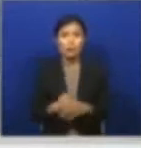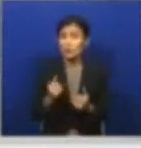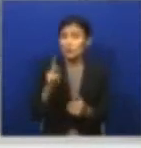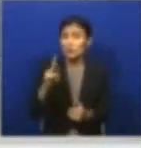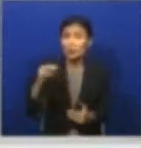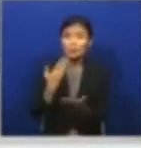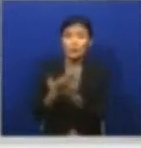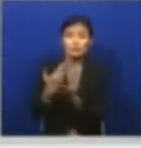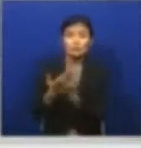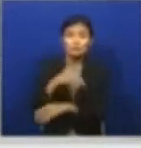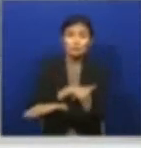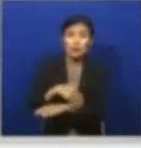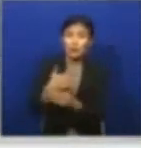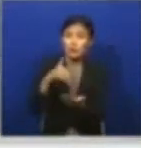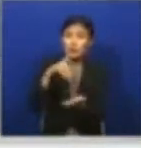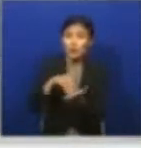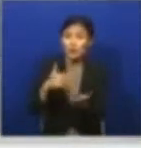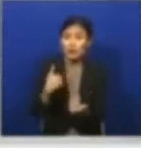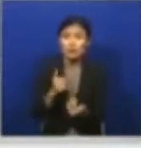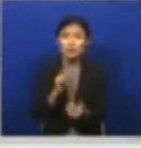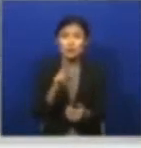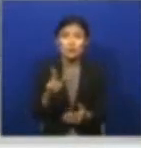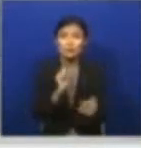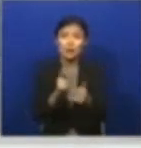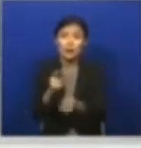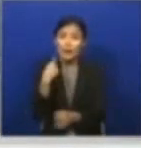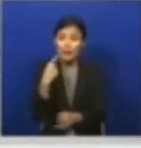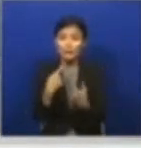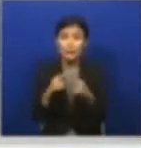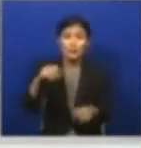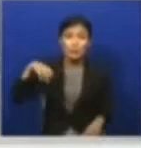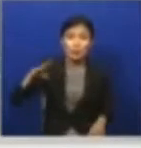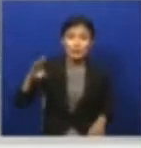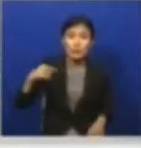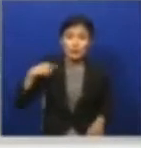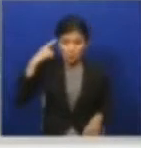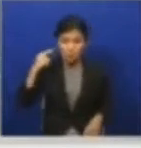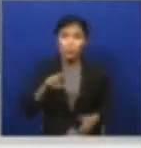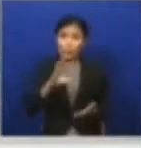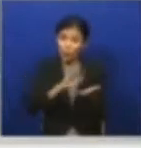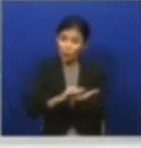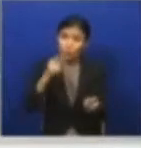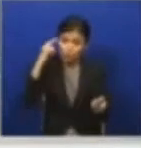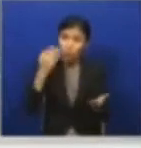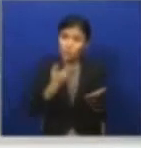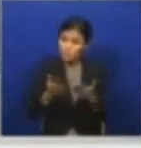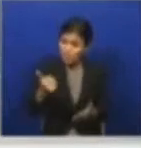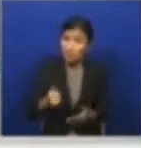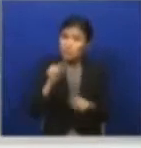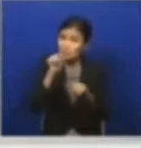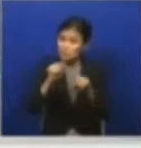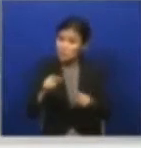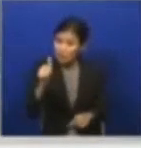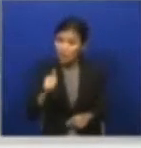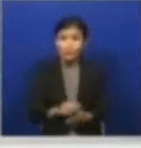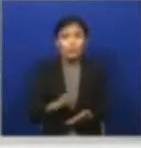กลางขณะนี้ไม่รู้จัดระบบจ้างใครแต่ผู้รับเหมาสามารถซื้อข้อมูลได้ซื้อเป็นเปอร์เซ็นต์งบ